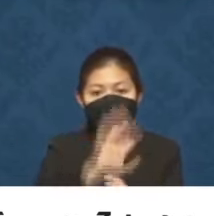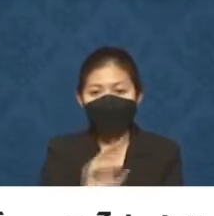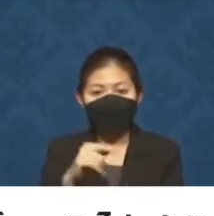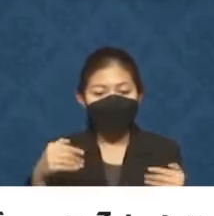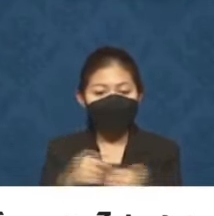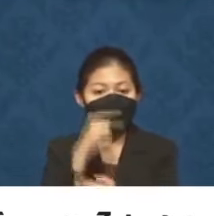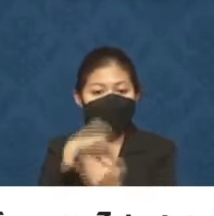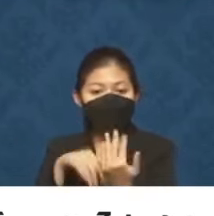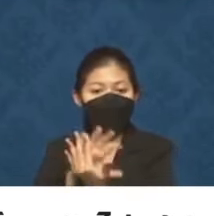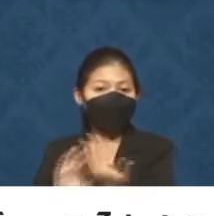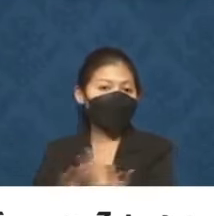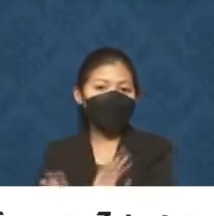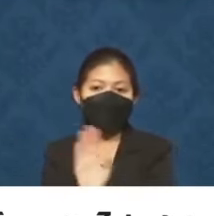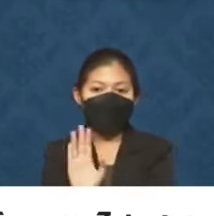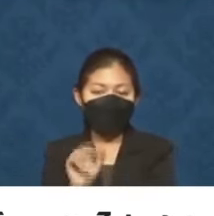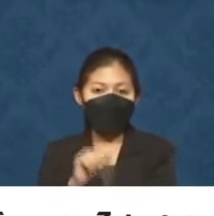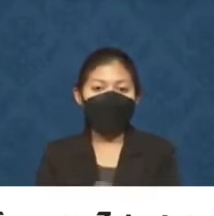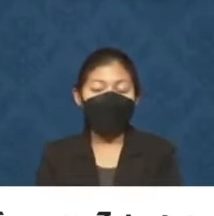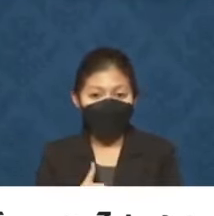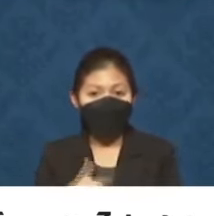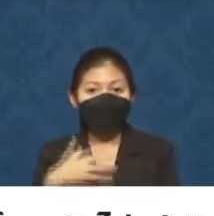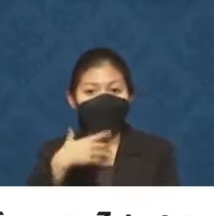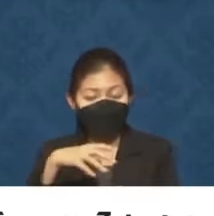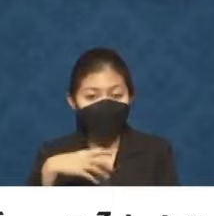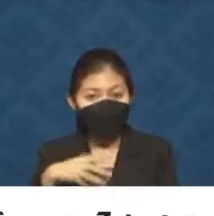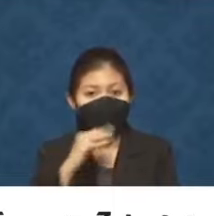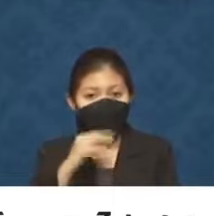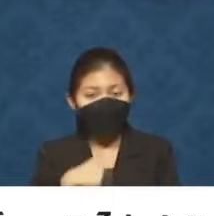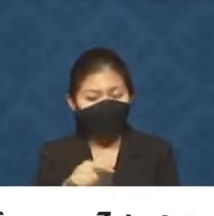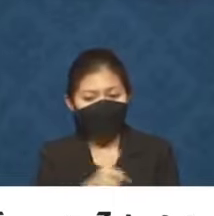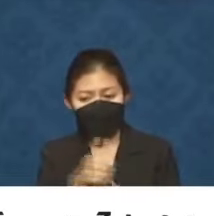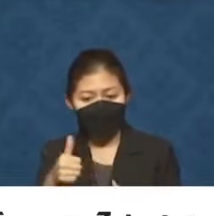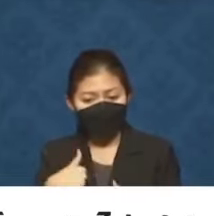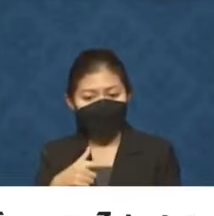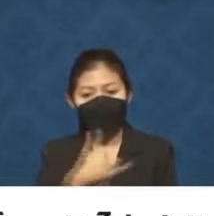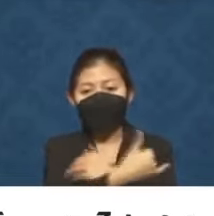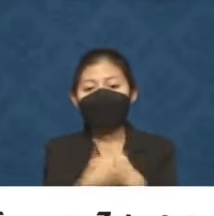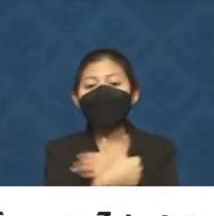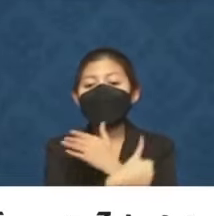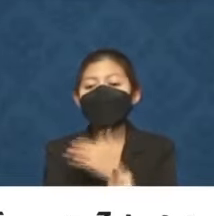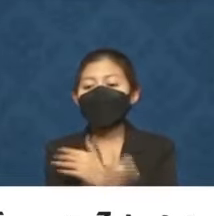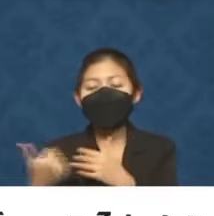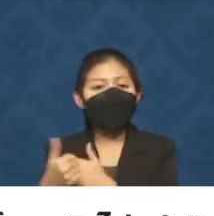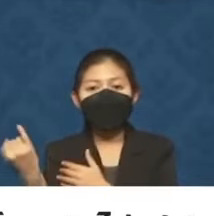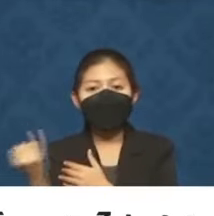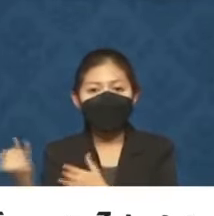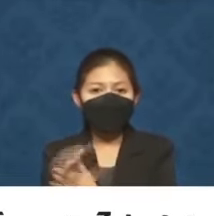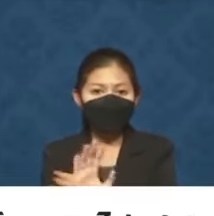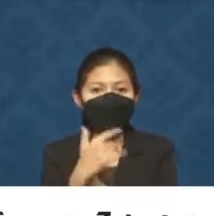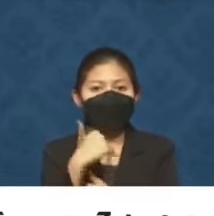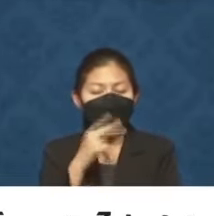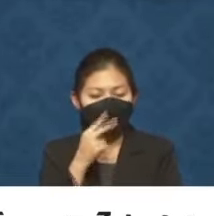ทศไทยนะที่ผมพูดเนี่ยไม่ใช่ว่าเราดีแล้วคนอื่นไม่ดีไม่ใช่ผมต้องการทุกคนมองภาพในมุมกว้